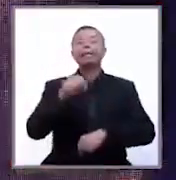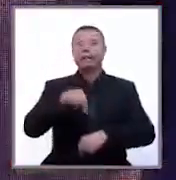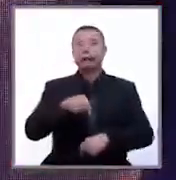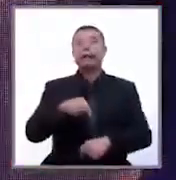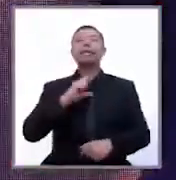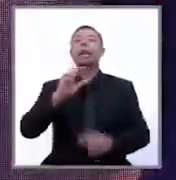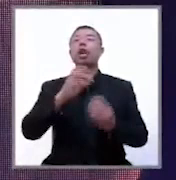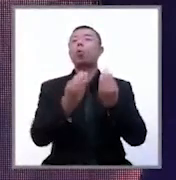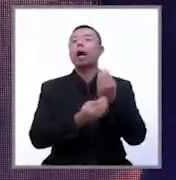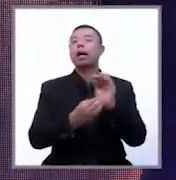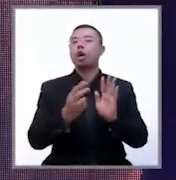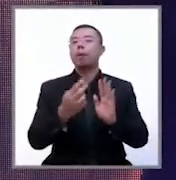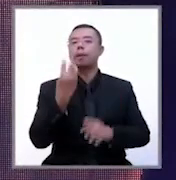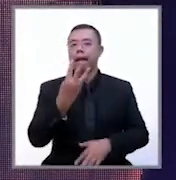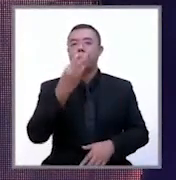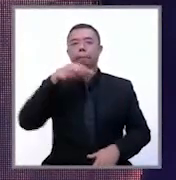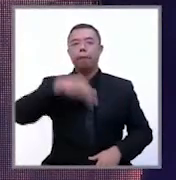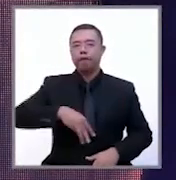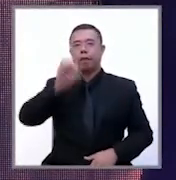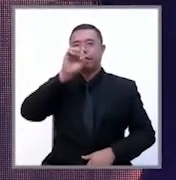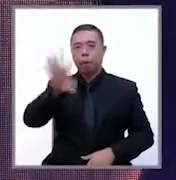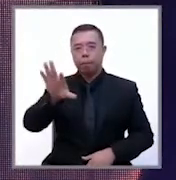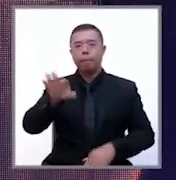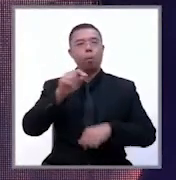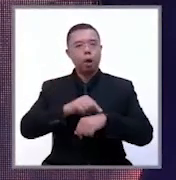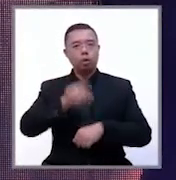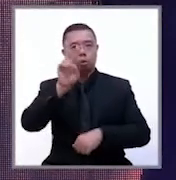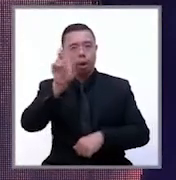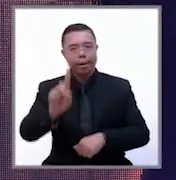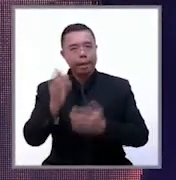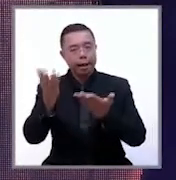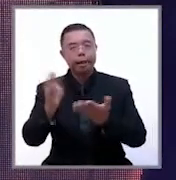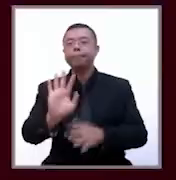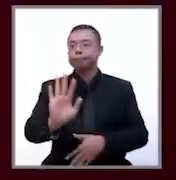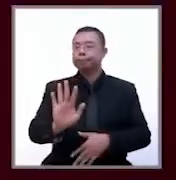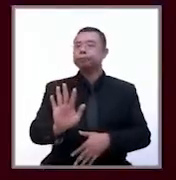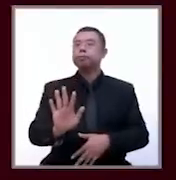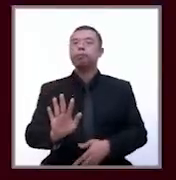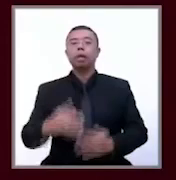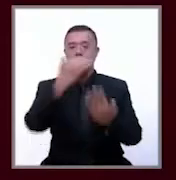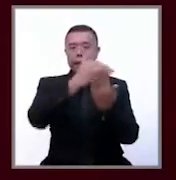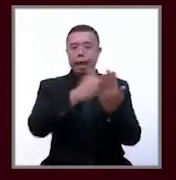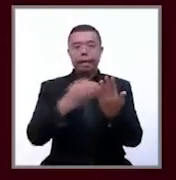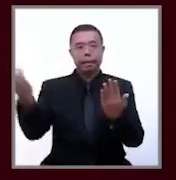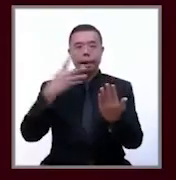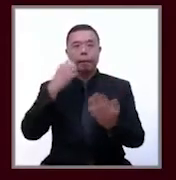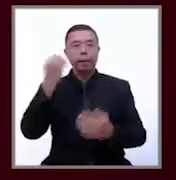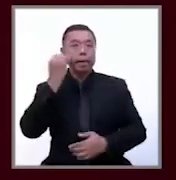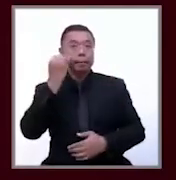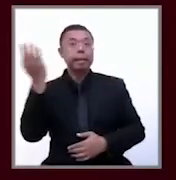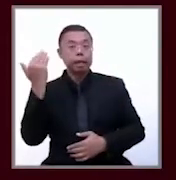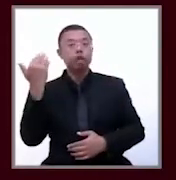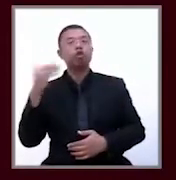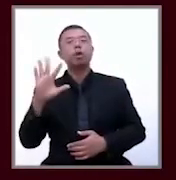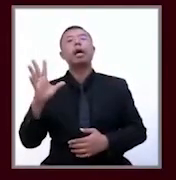wakil presiden nomor urut 3 Bapak Mahfud MD untuk menjawab waktu anda 2 menit Bapak silakan ya data yang disampaikan pak Muhaimin